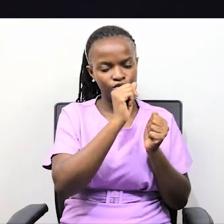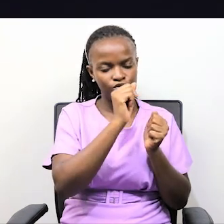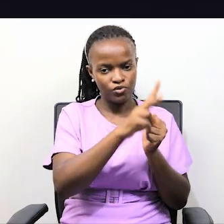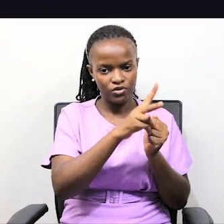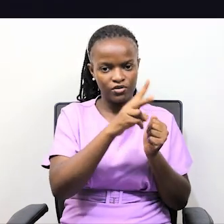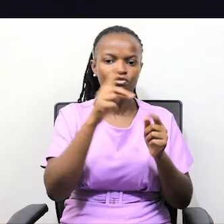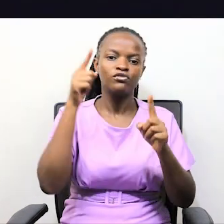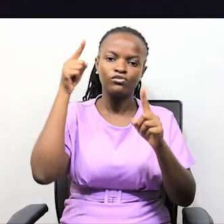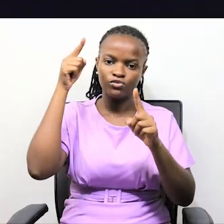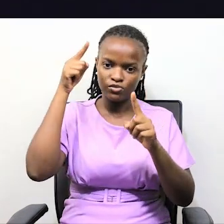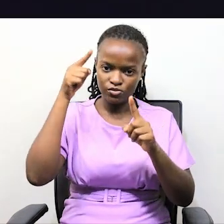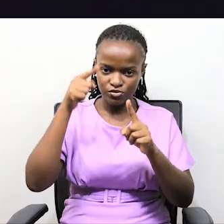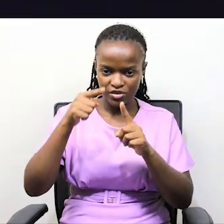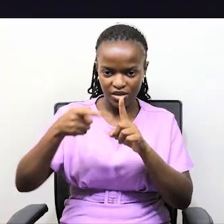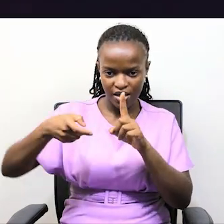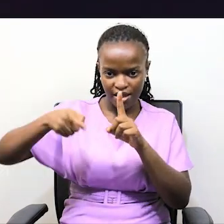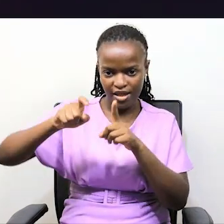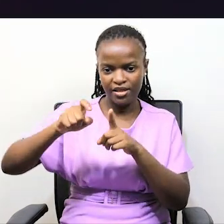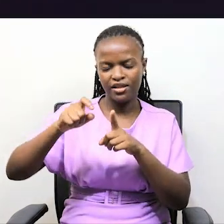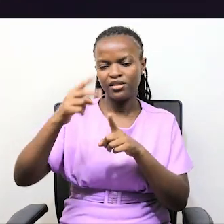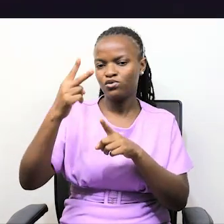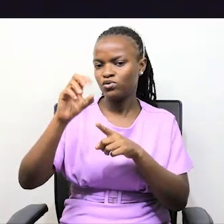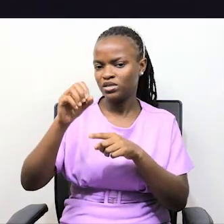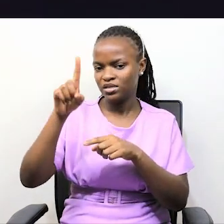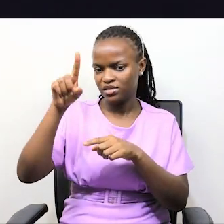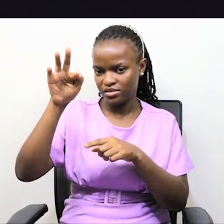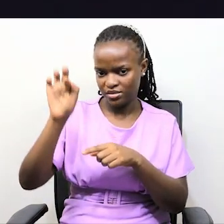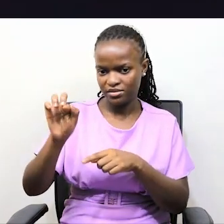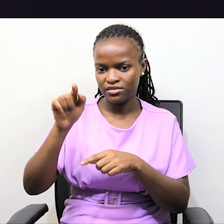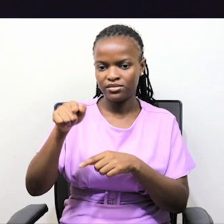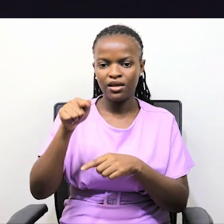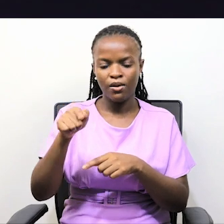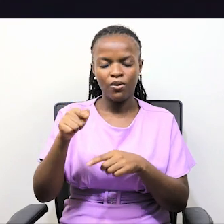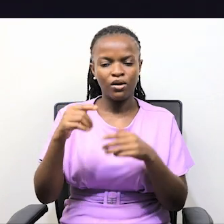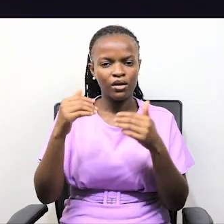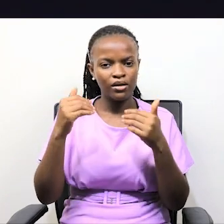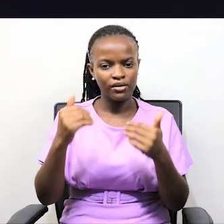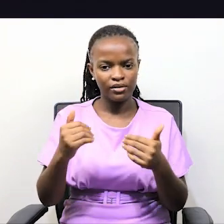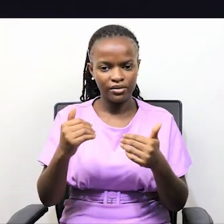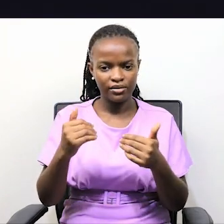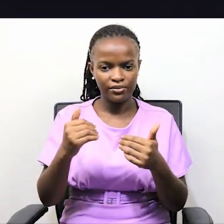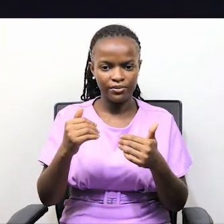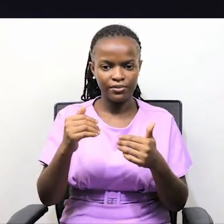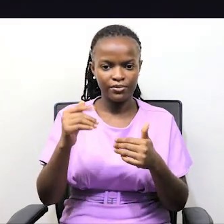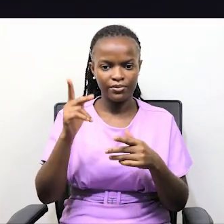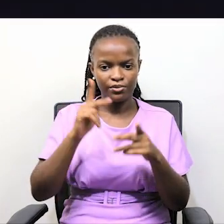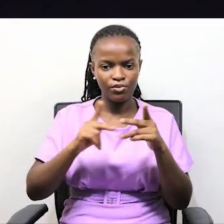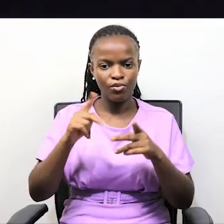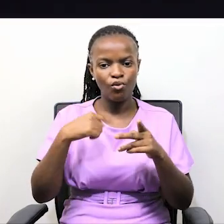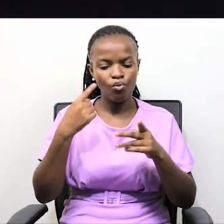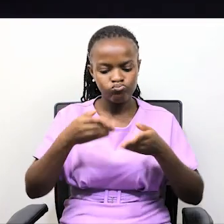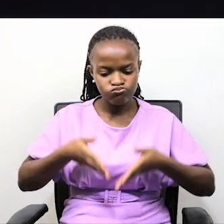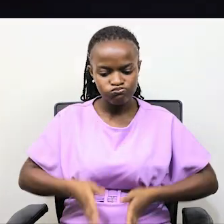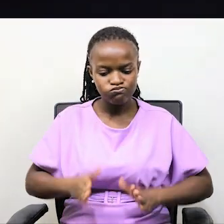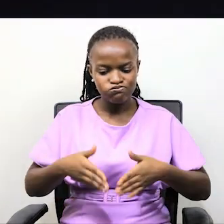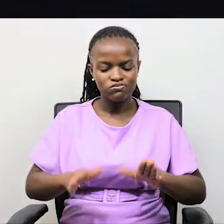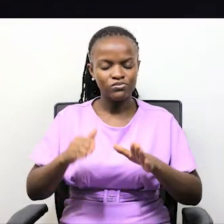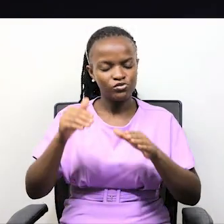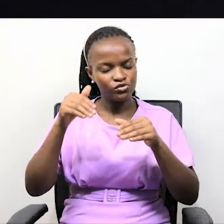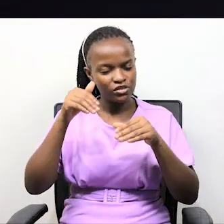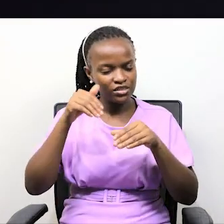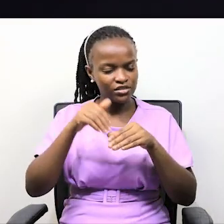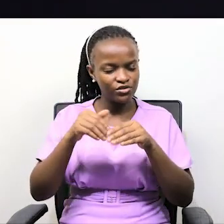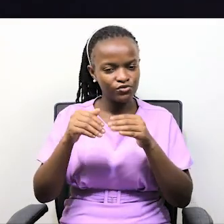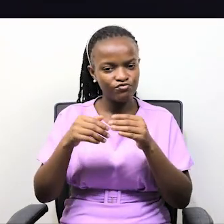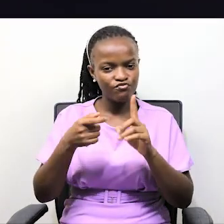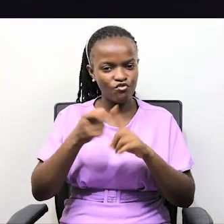en 2018. La proportion d'accouchements assistés du personnel de santé qualifié est